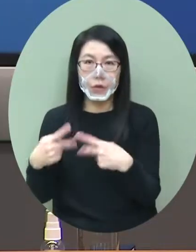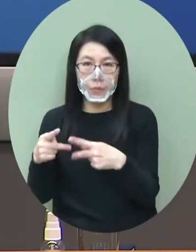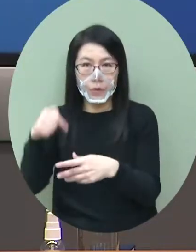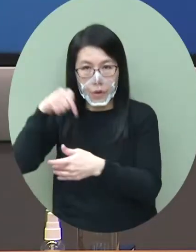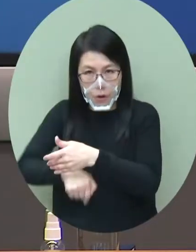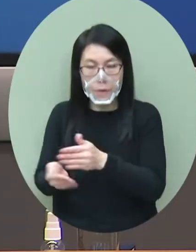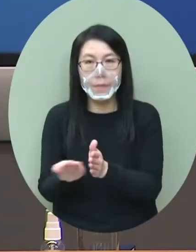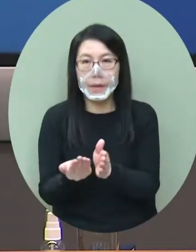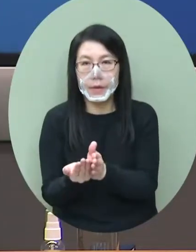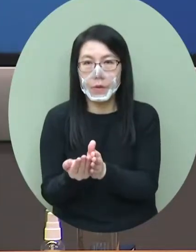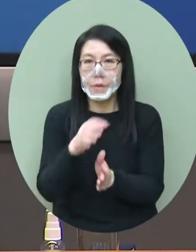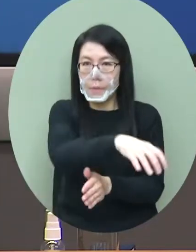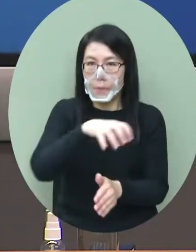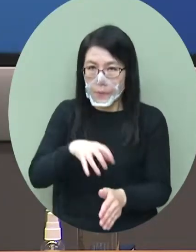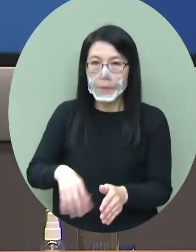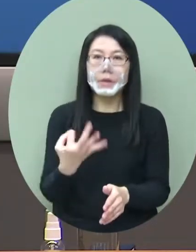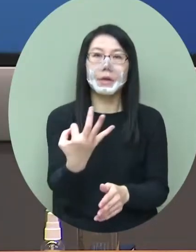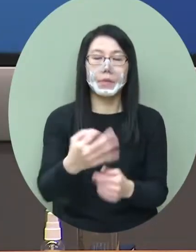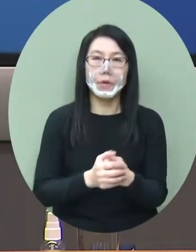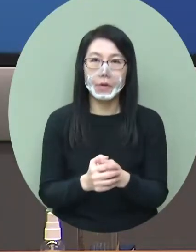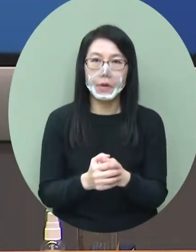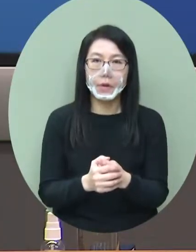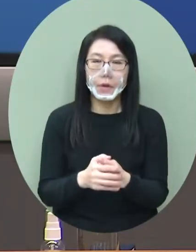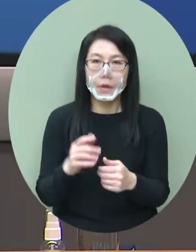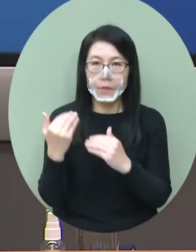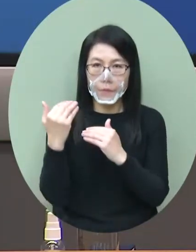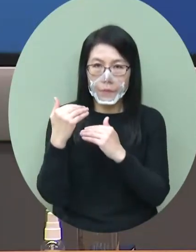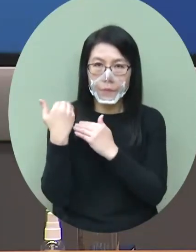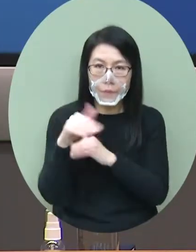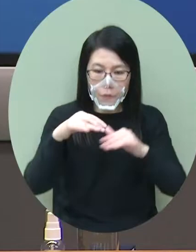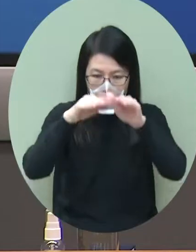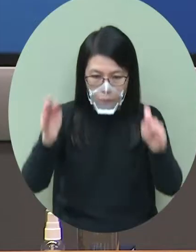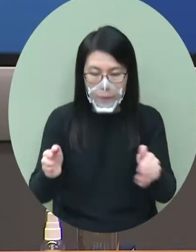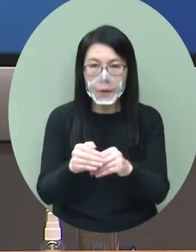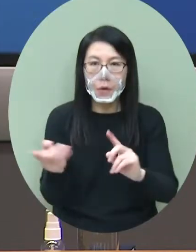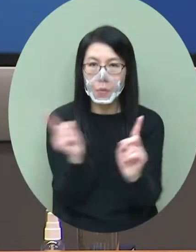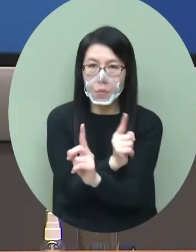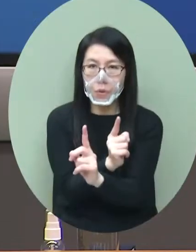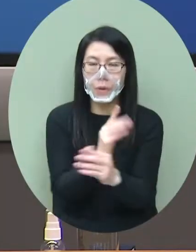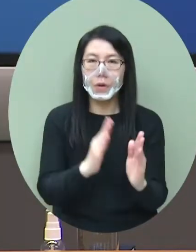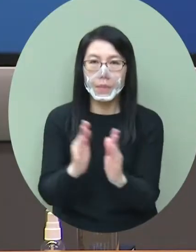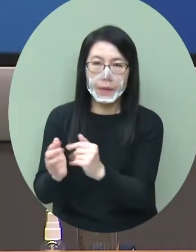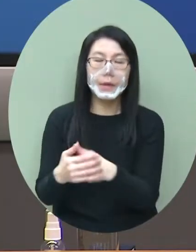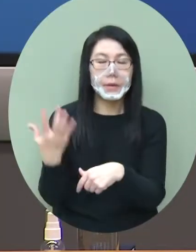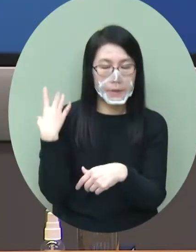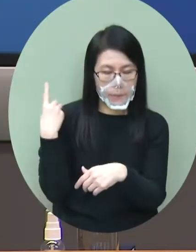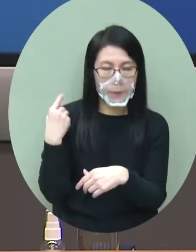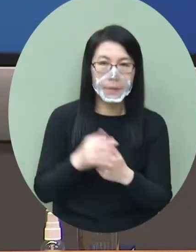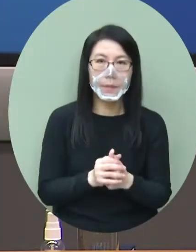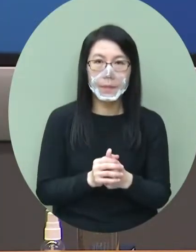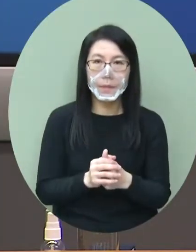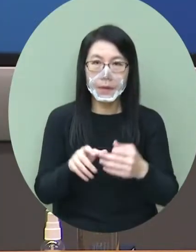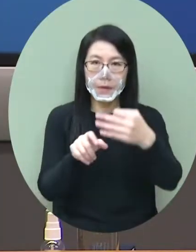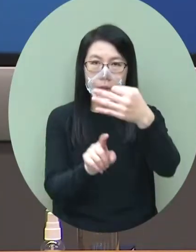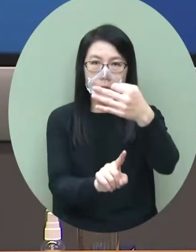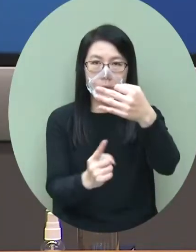还有屯门的内河码头。以换货集装箱的安排，就是安排这个接驳。而在昨